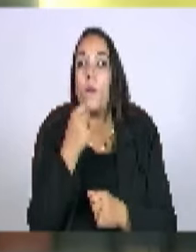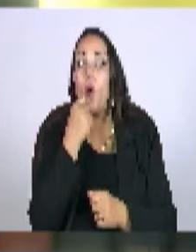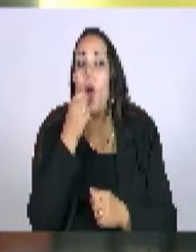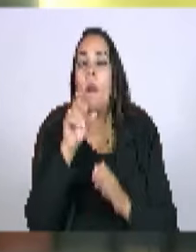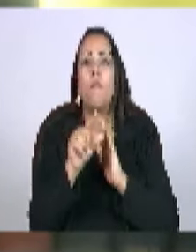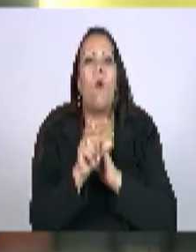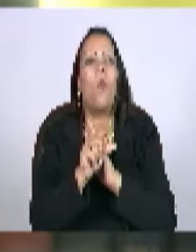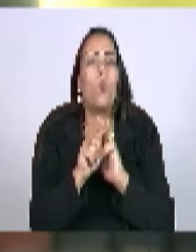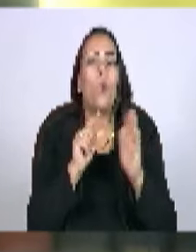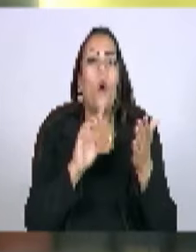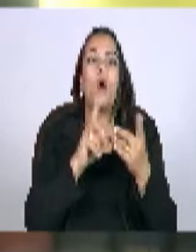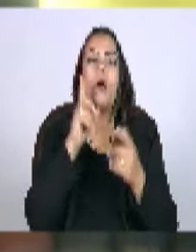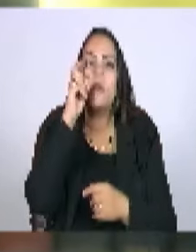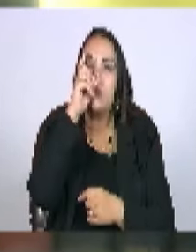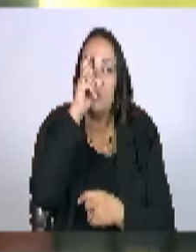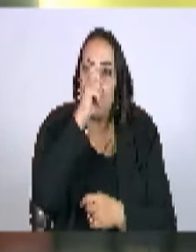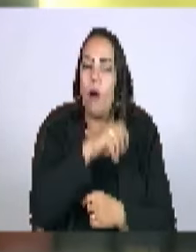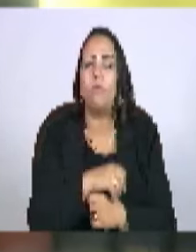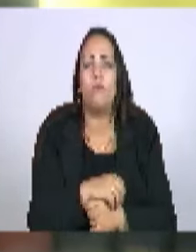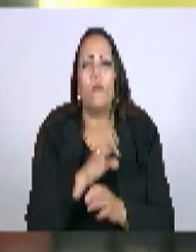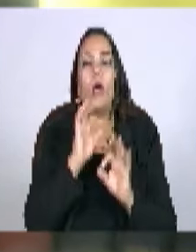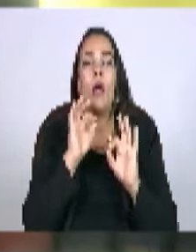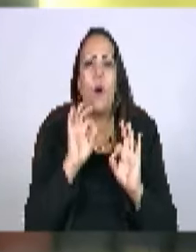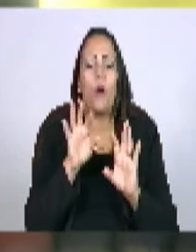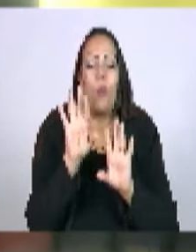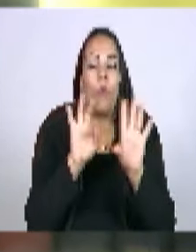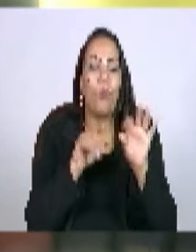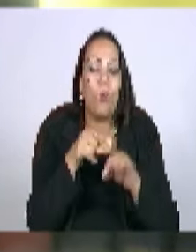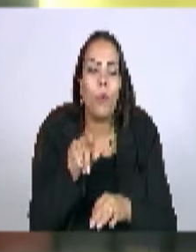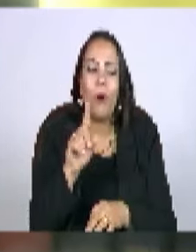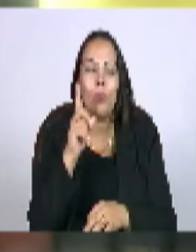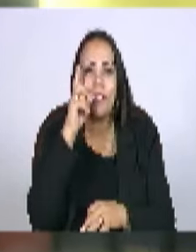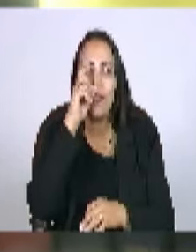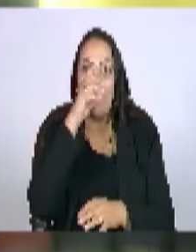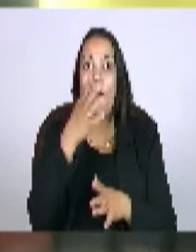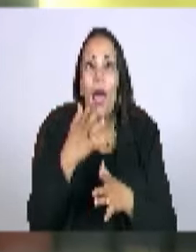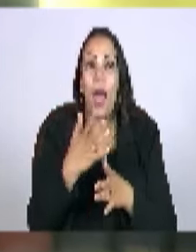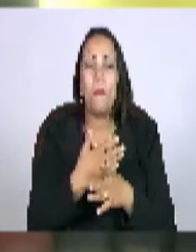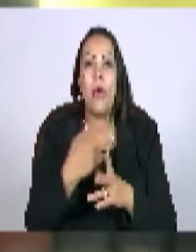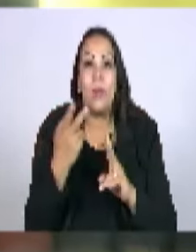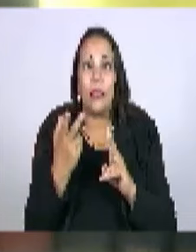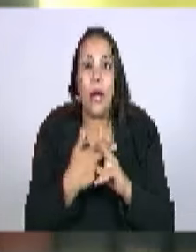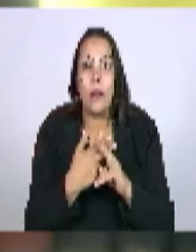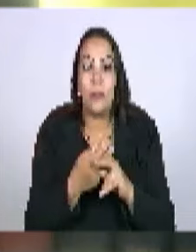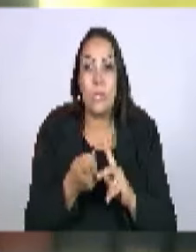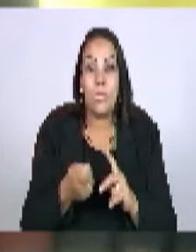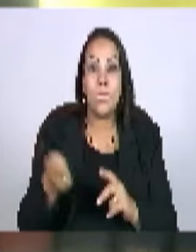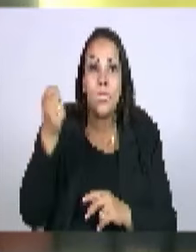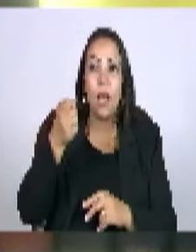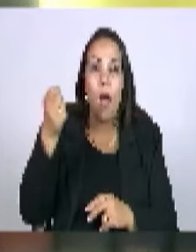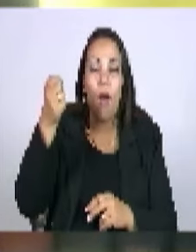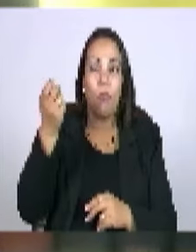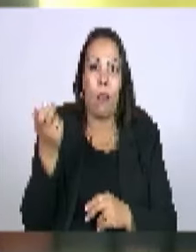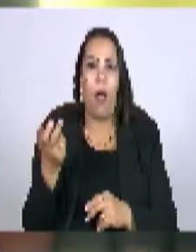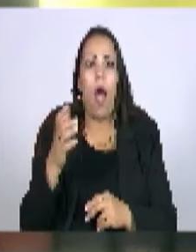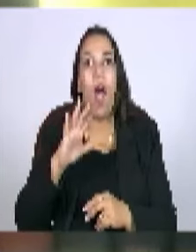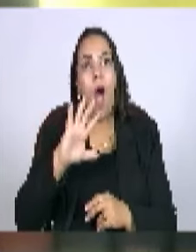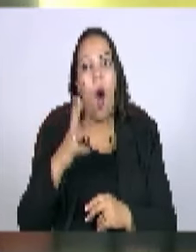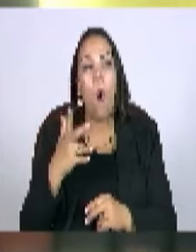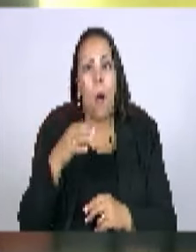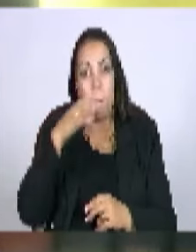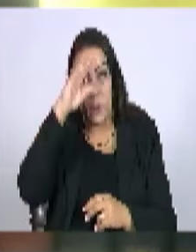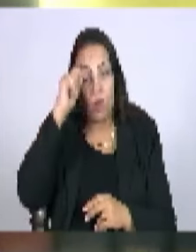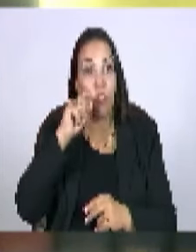صعبه ومعقده واختياراتها صعبه ما انت يا اما تزو السكان ترفع معدلات الخصوبه